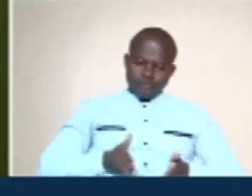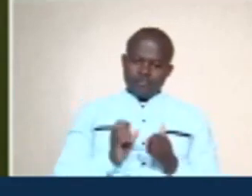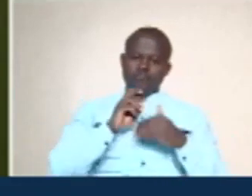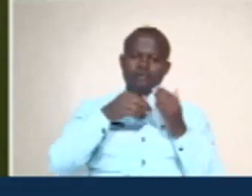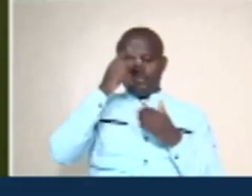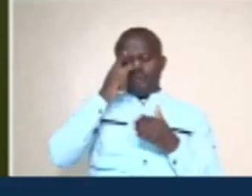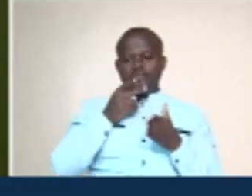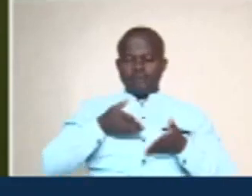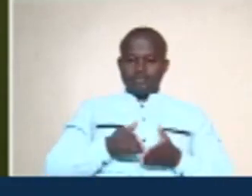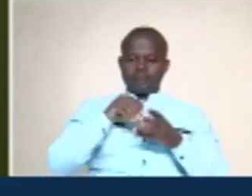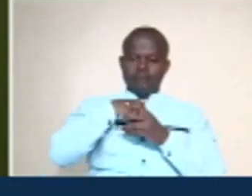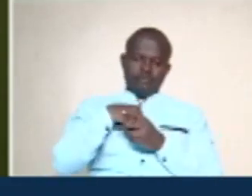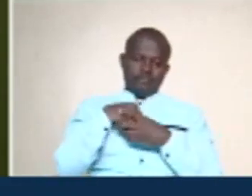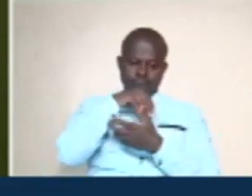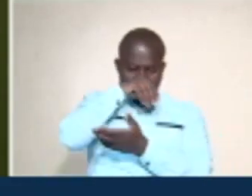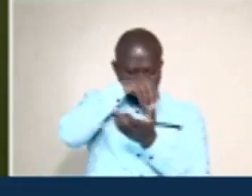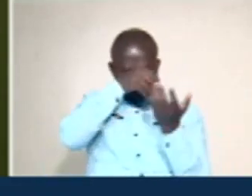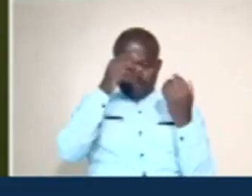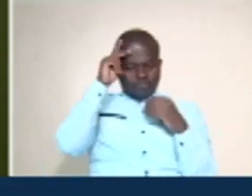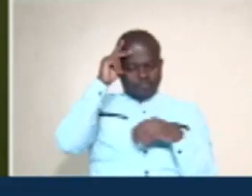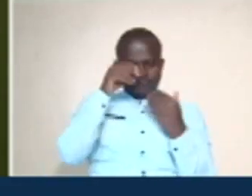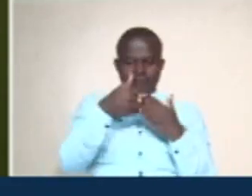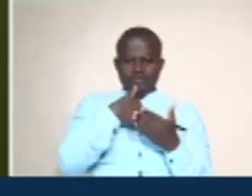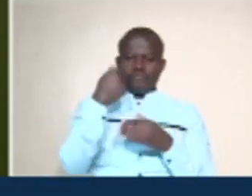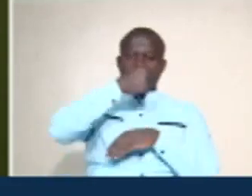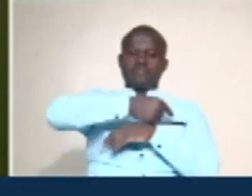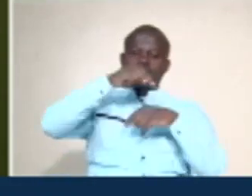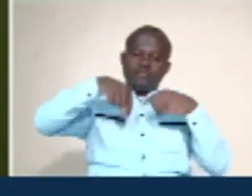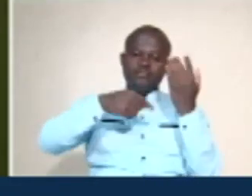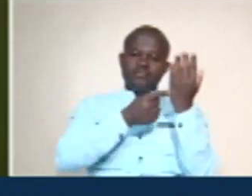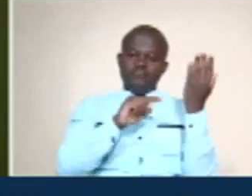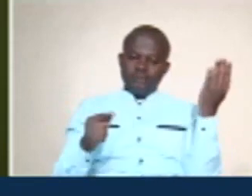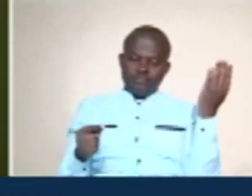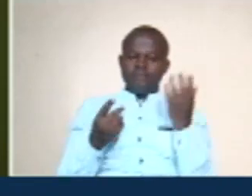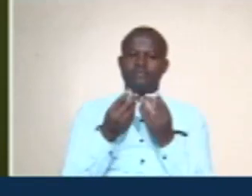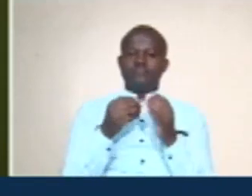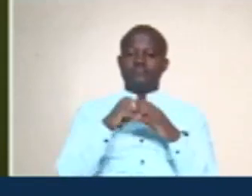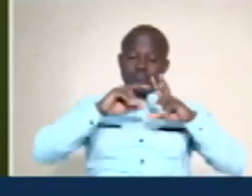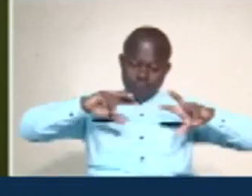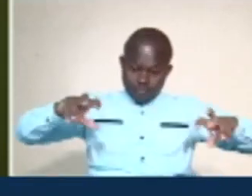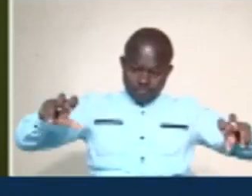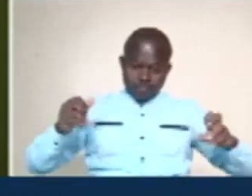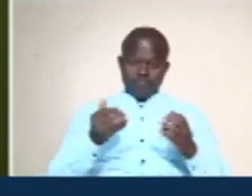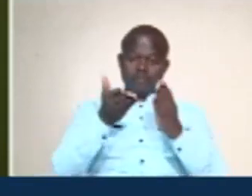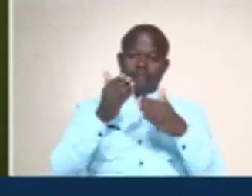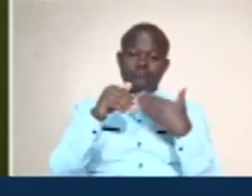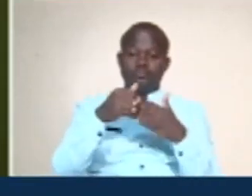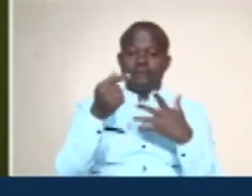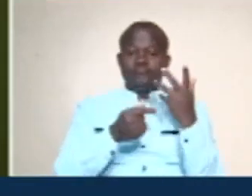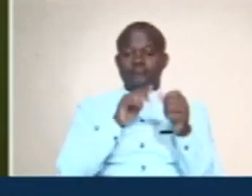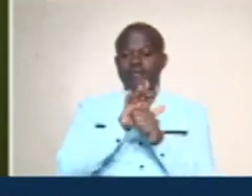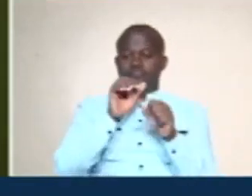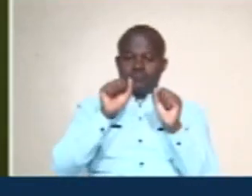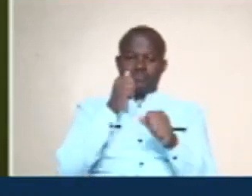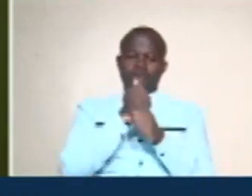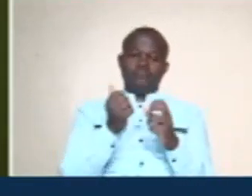ababyeyi bakomokaho. Ubumenyi bafite uyu munsi, ikoranabuhanga ryaroroshye, ubushakashatsi buhari, hari byinshi bakora